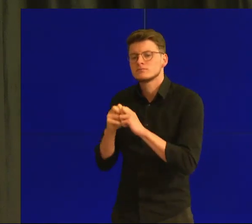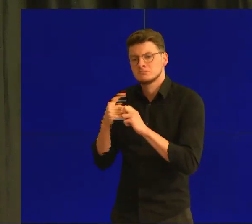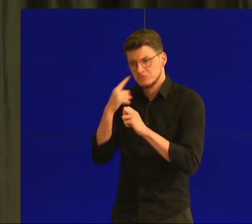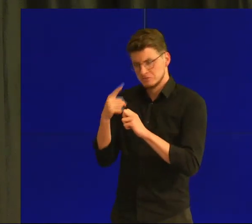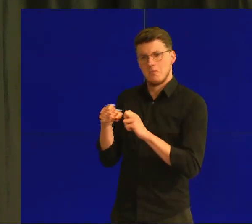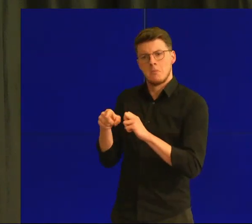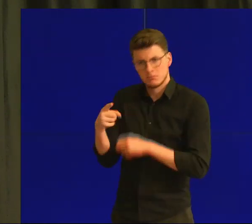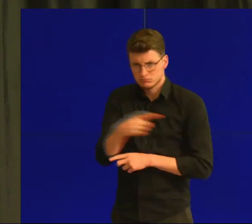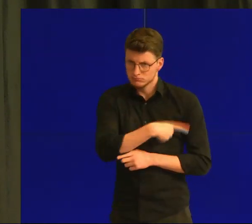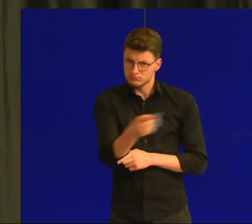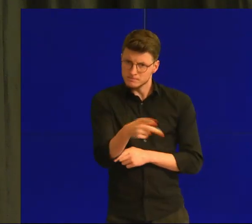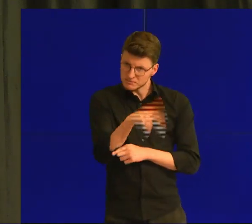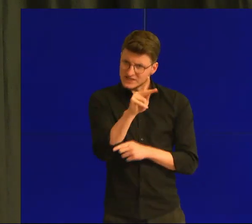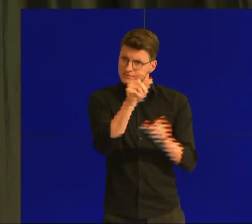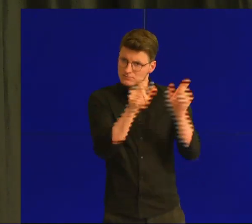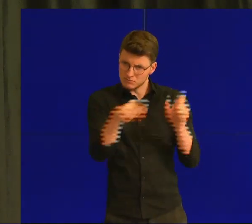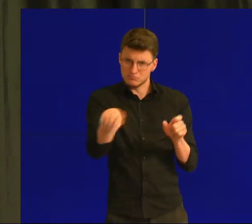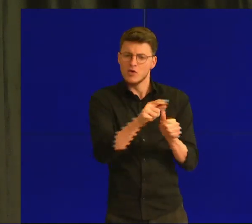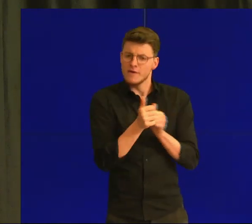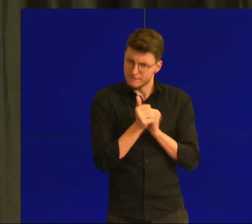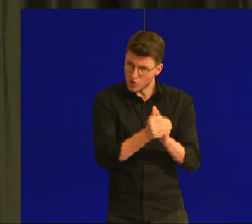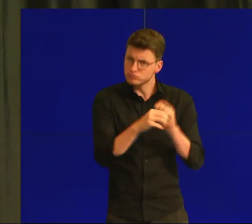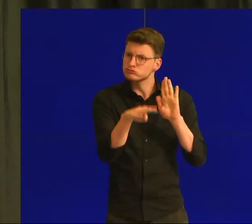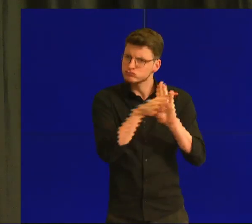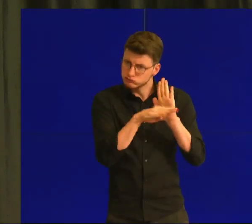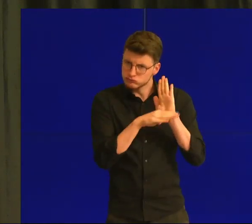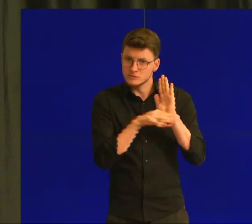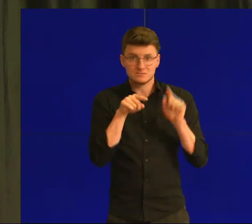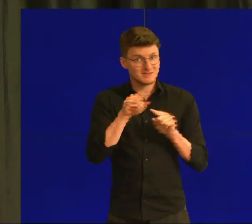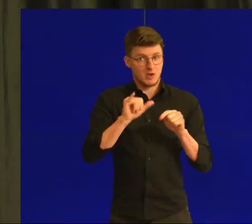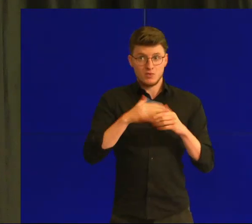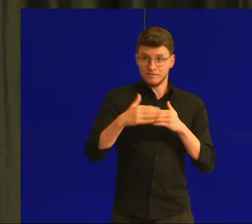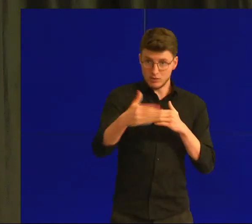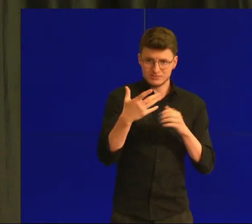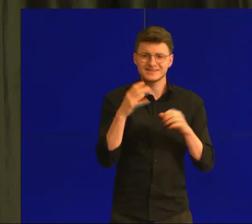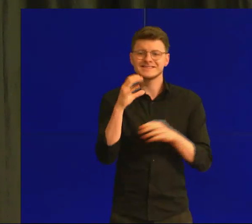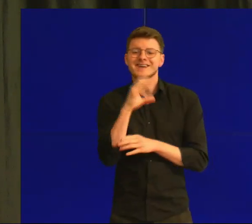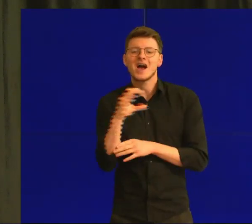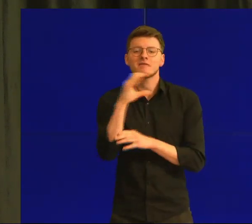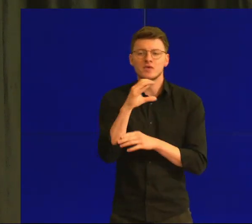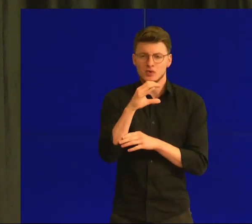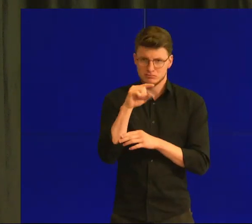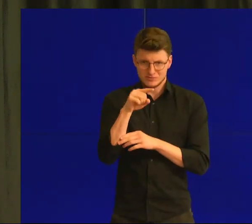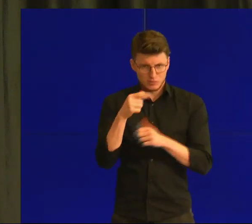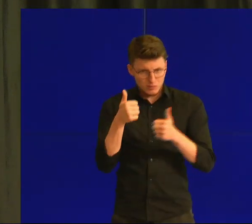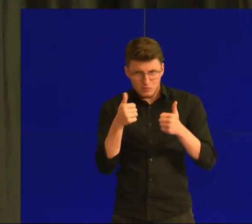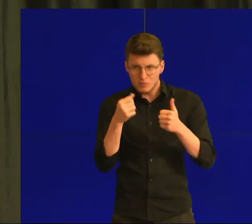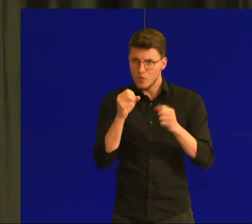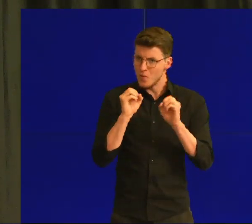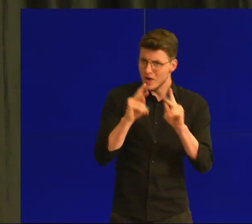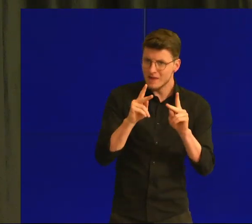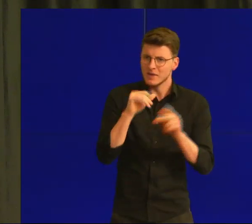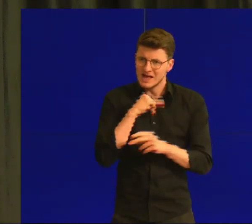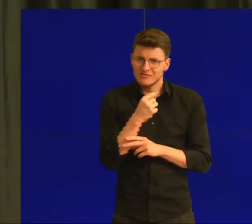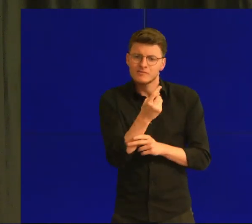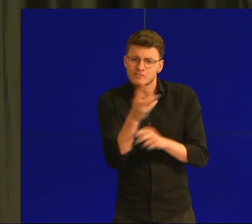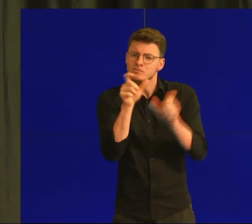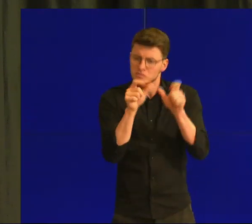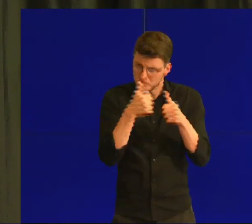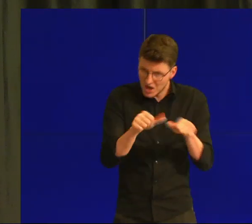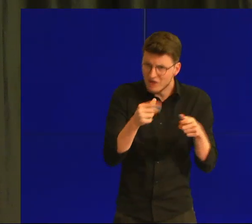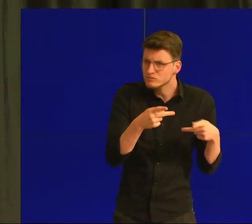dit réseau ter européenne de services martin parr hospitalisé bref notre index and family